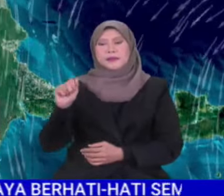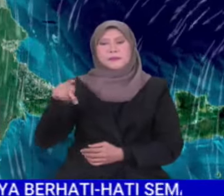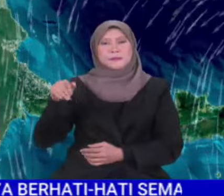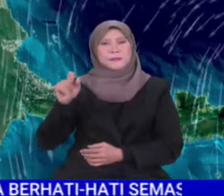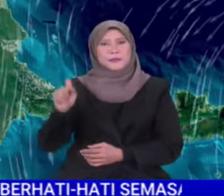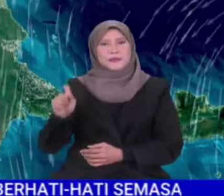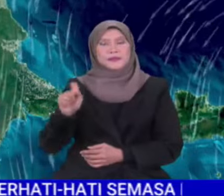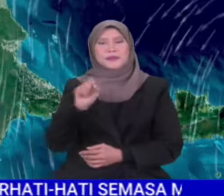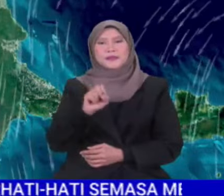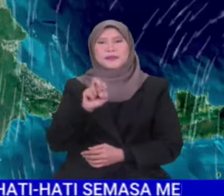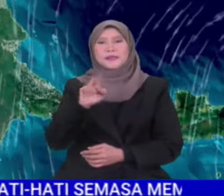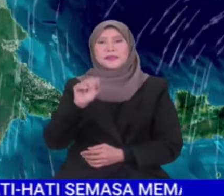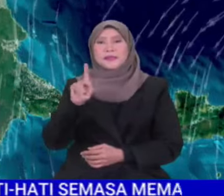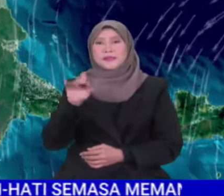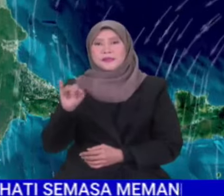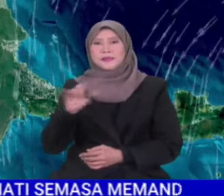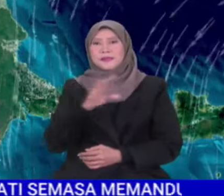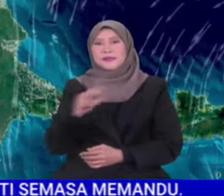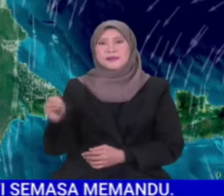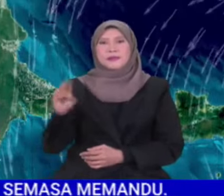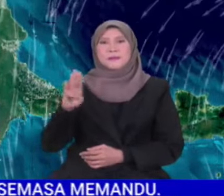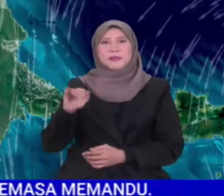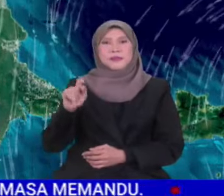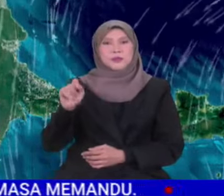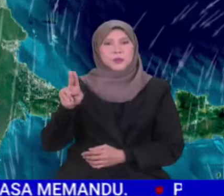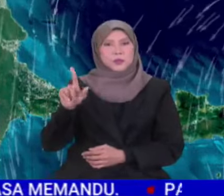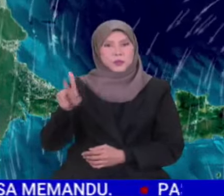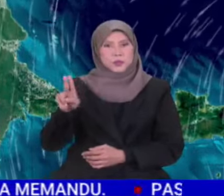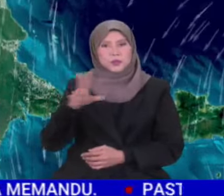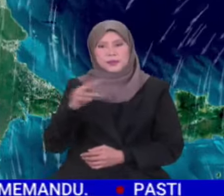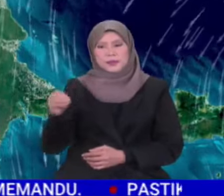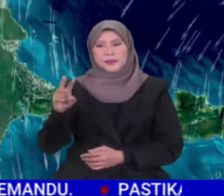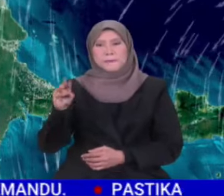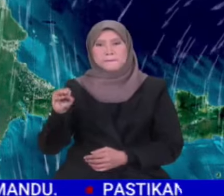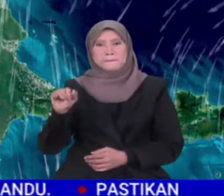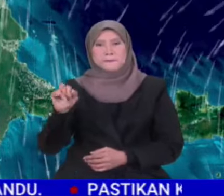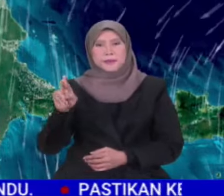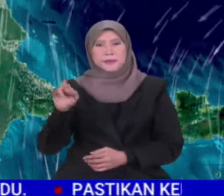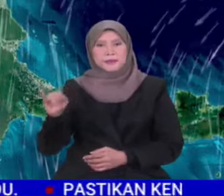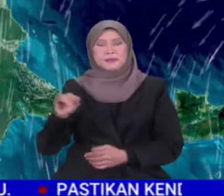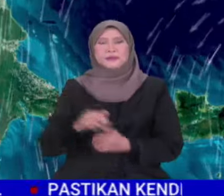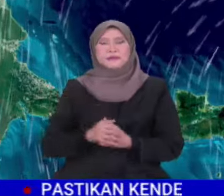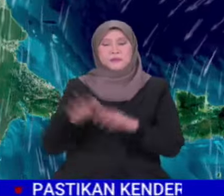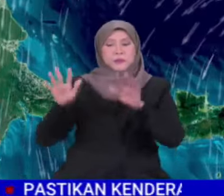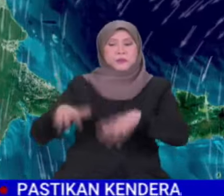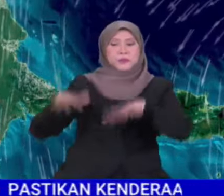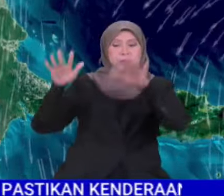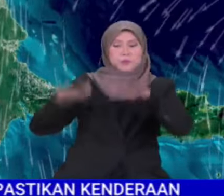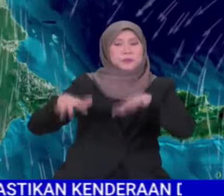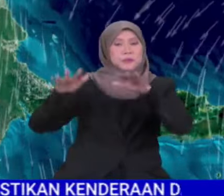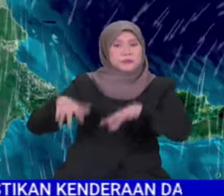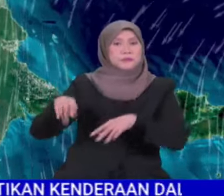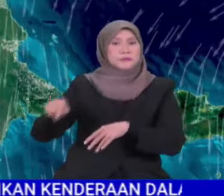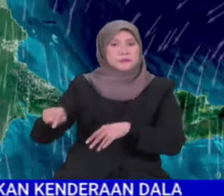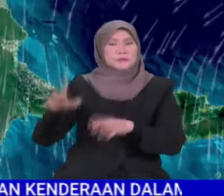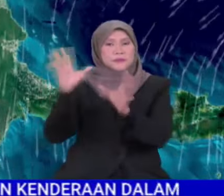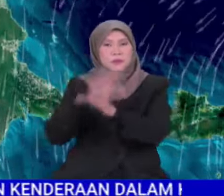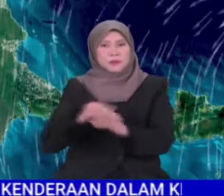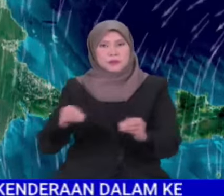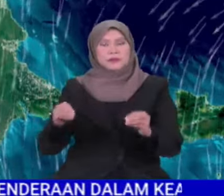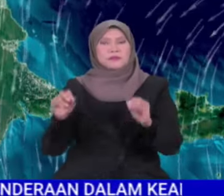Sibu, begitu juga di bahagian Bintulu dan juga di bahagian Miri. Baik, hujan yang berlaku di tengah dan juga barat di negeri Sarawak ini kita jangkakan